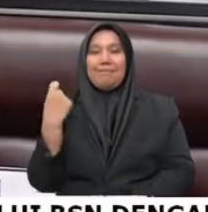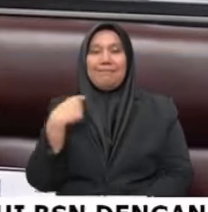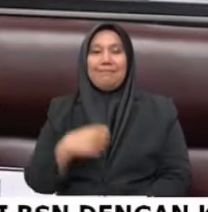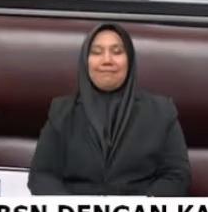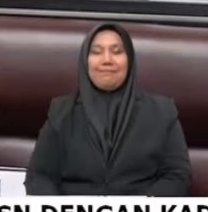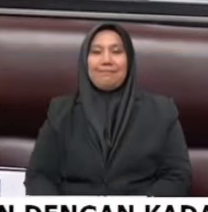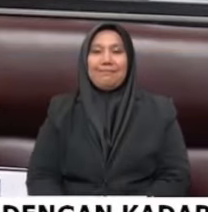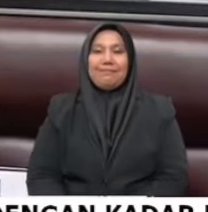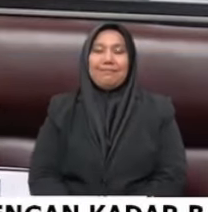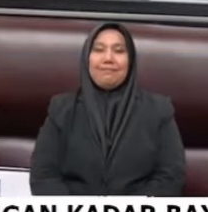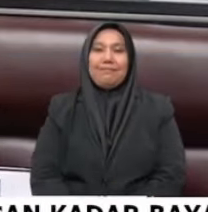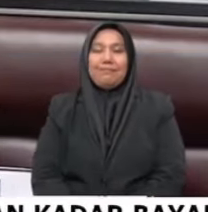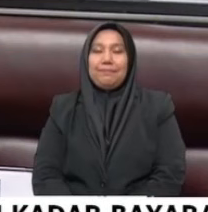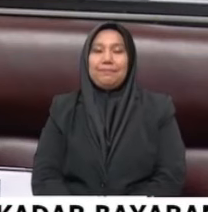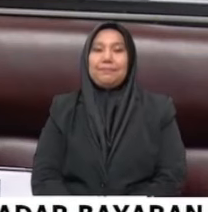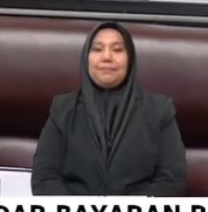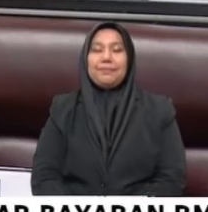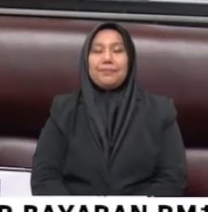Okey,